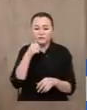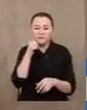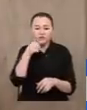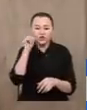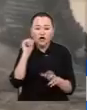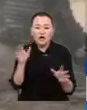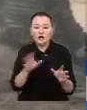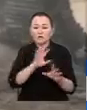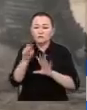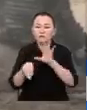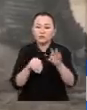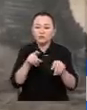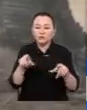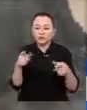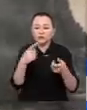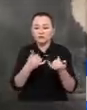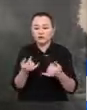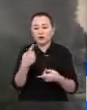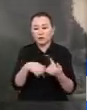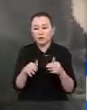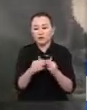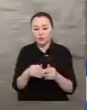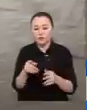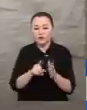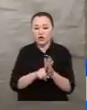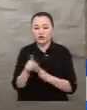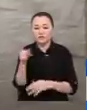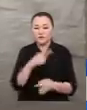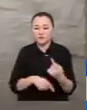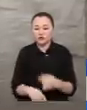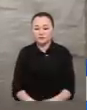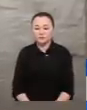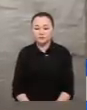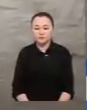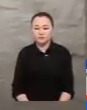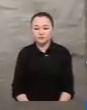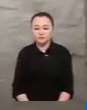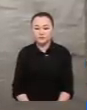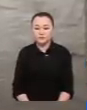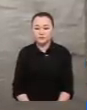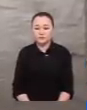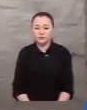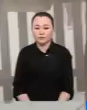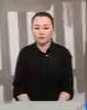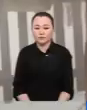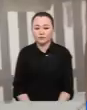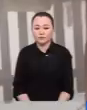жерге көшірілген тұрғындардың кейбірі бүгін үйлеріне орала бастады. Ерлан Қуандық, Информбюро, Түркістан облысы.